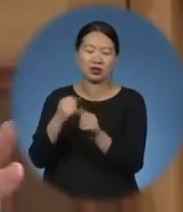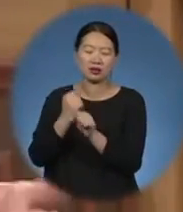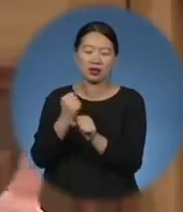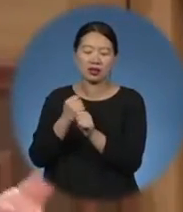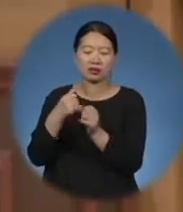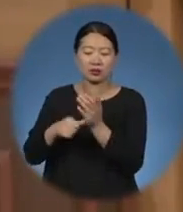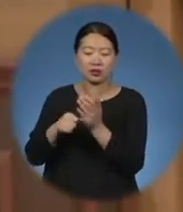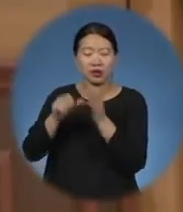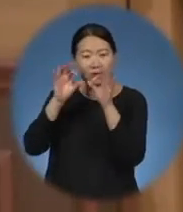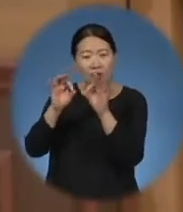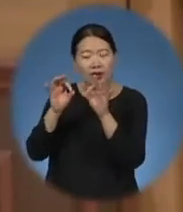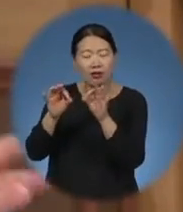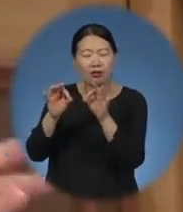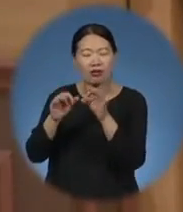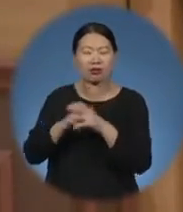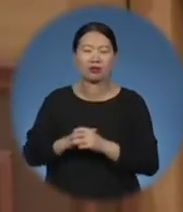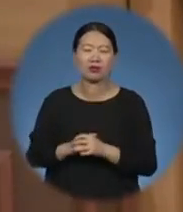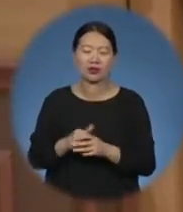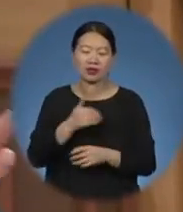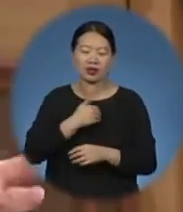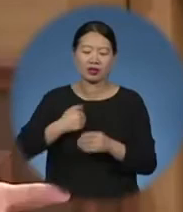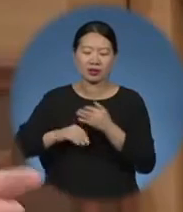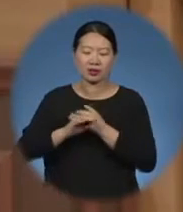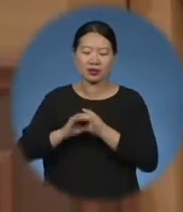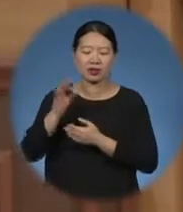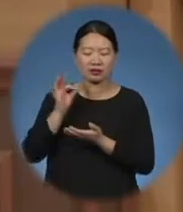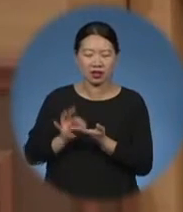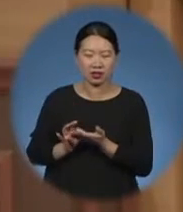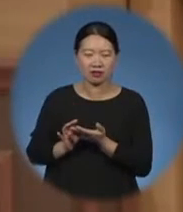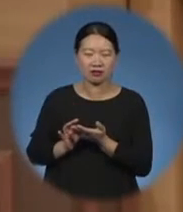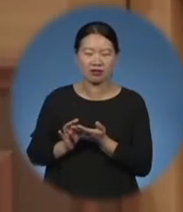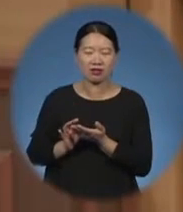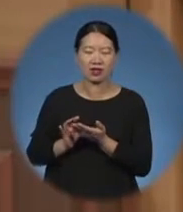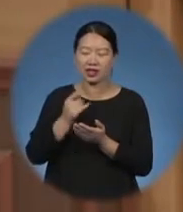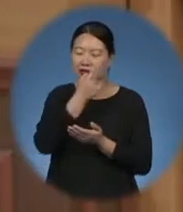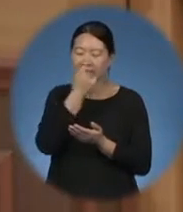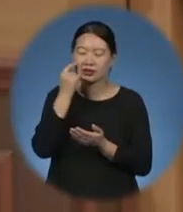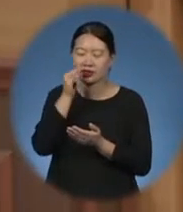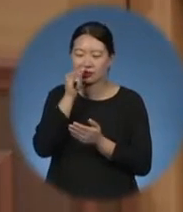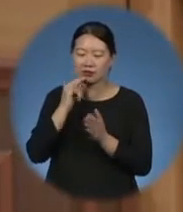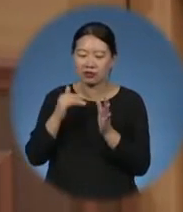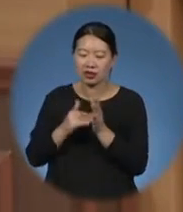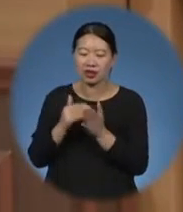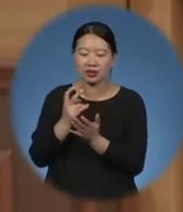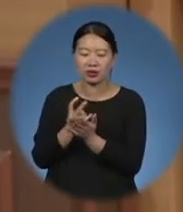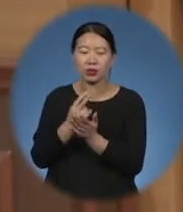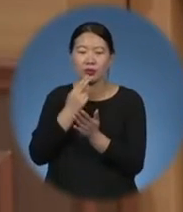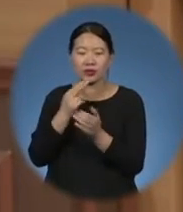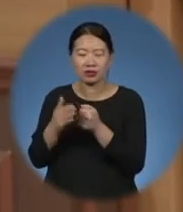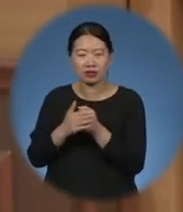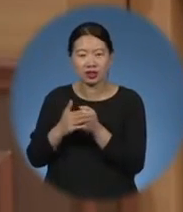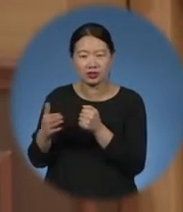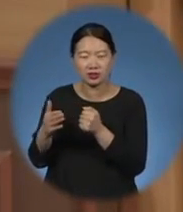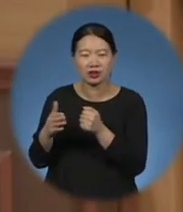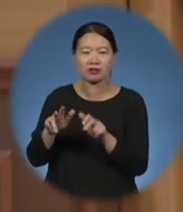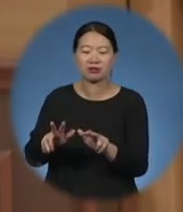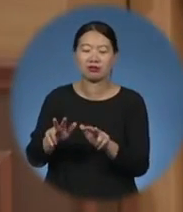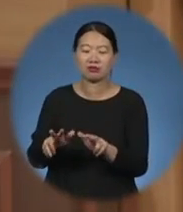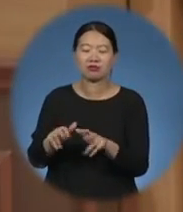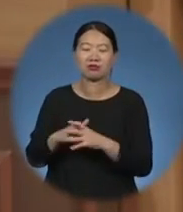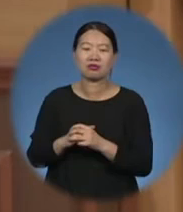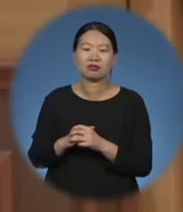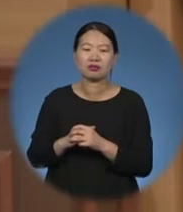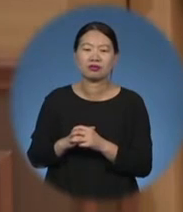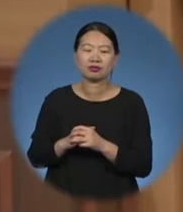만들어진 물건을 이제 가능하면 좀 싸게 그리고 좋은 것들을 거. 이제 사는 그런 제도밖에 없어서 저 지금 아까